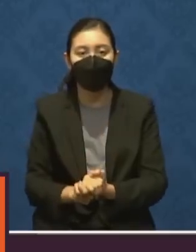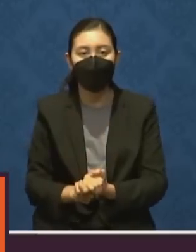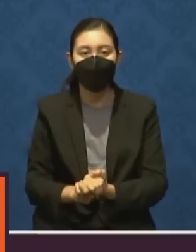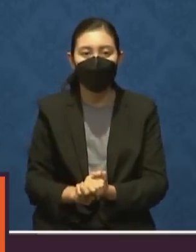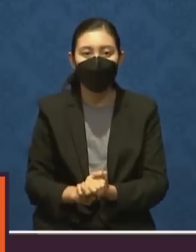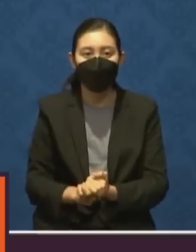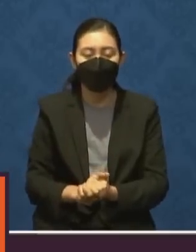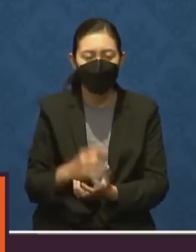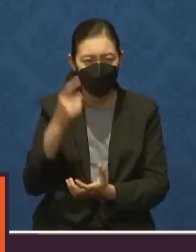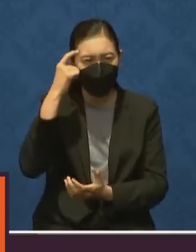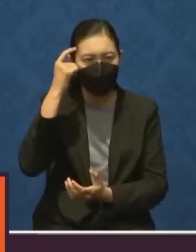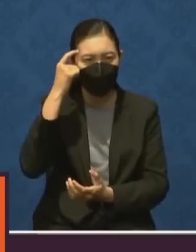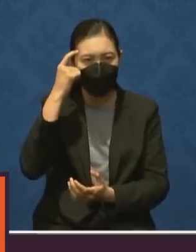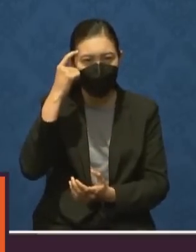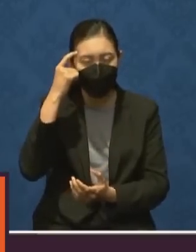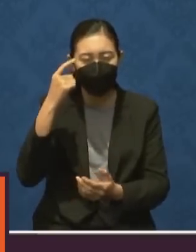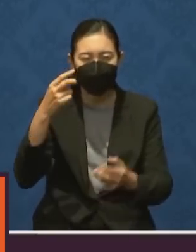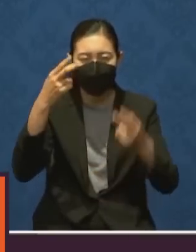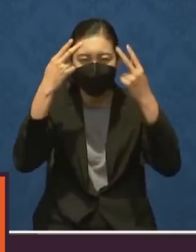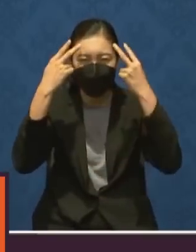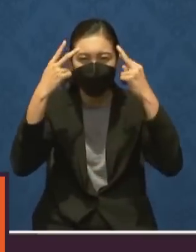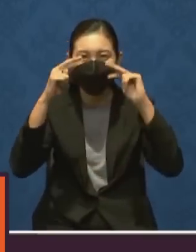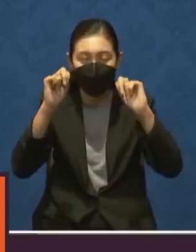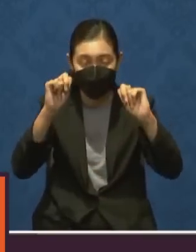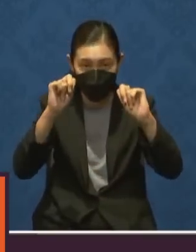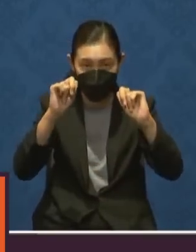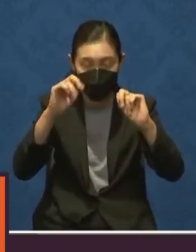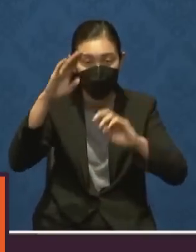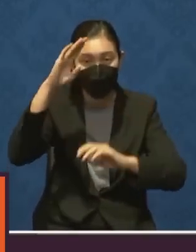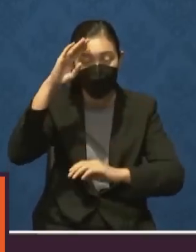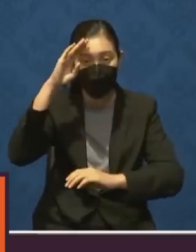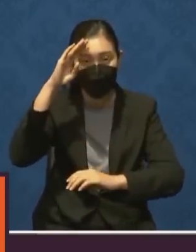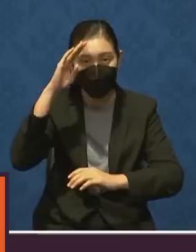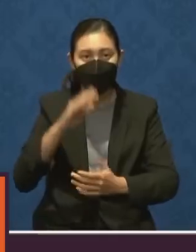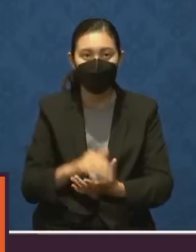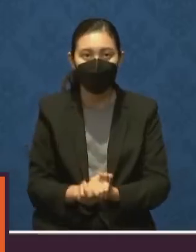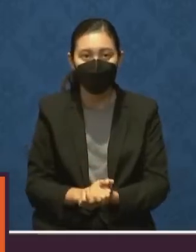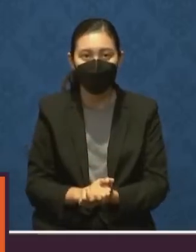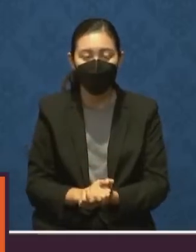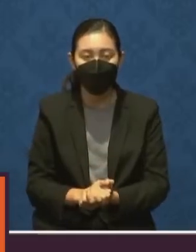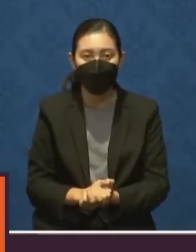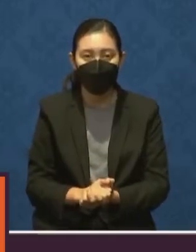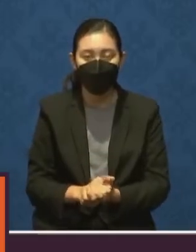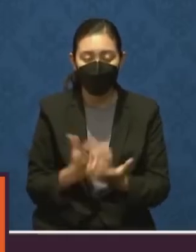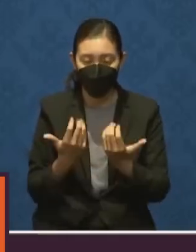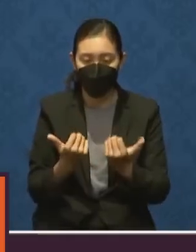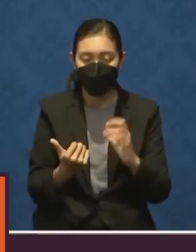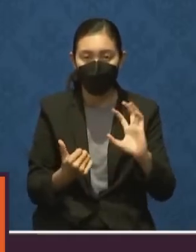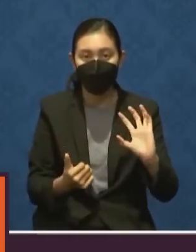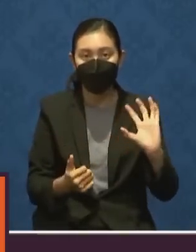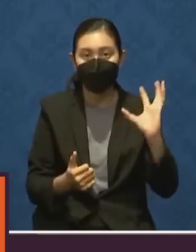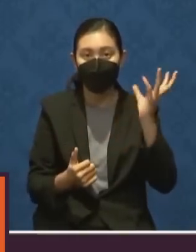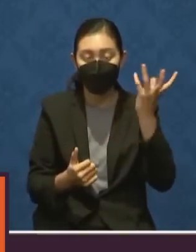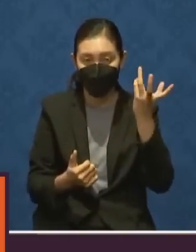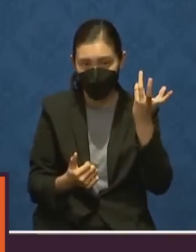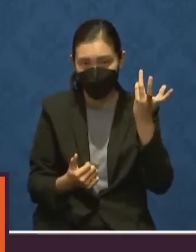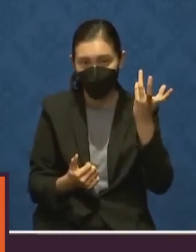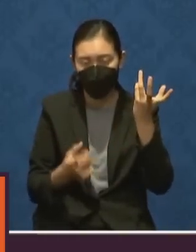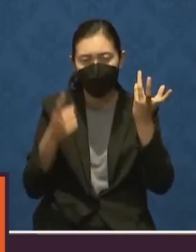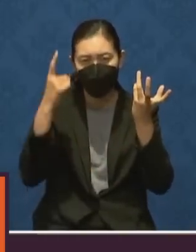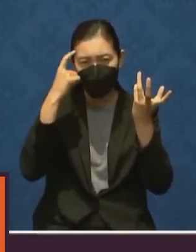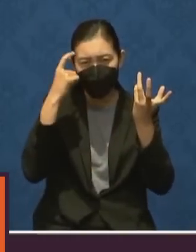ืนกลมทนใบเพรว่ามาตรฐานสากลเขารู้กัว่ากำลกผลตส่นเกิน